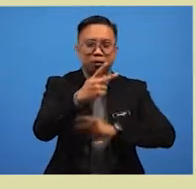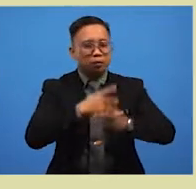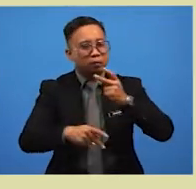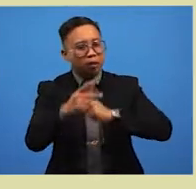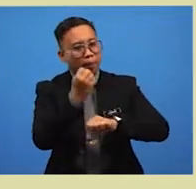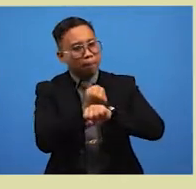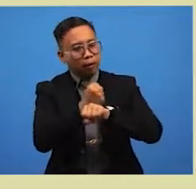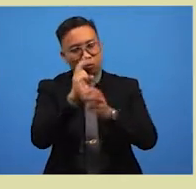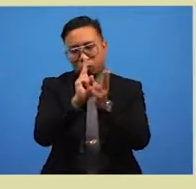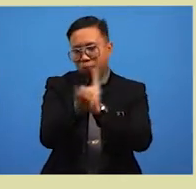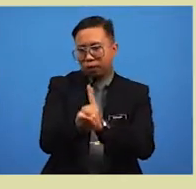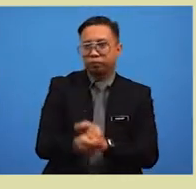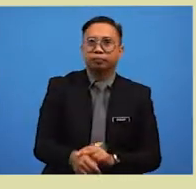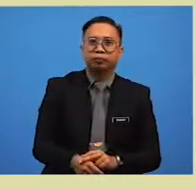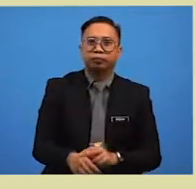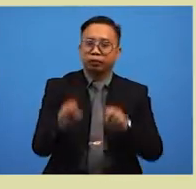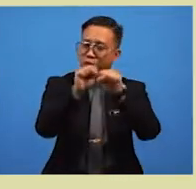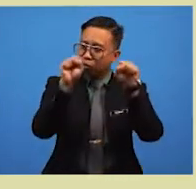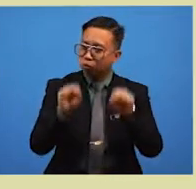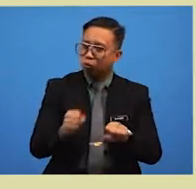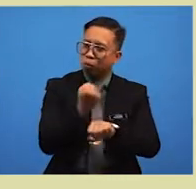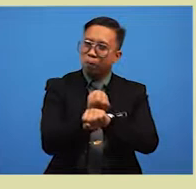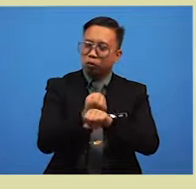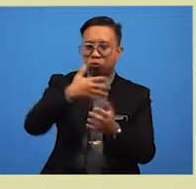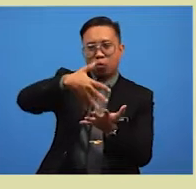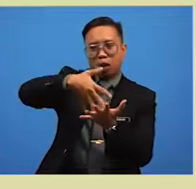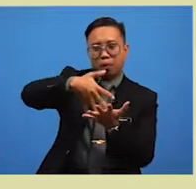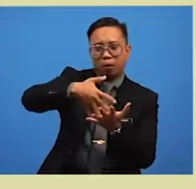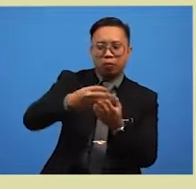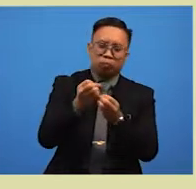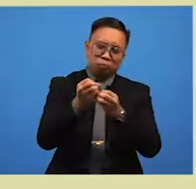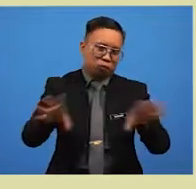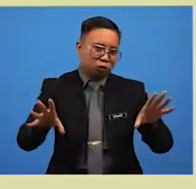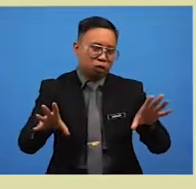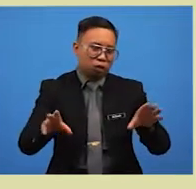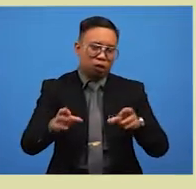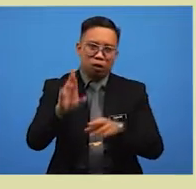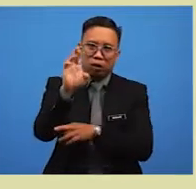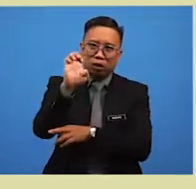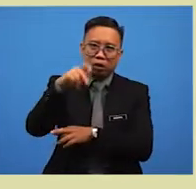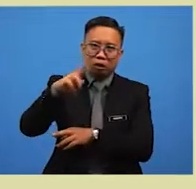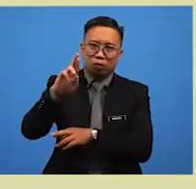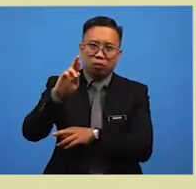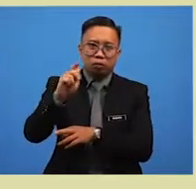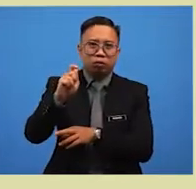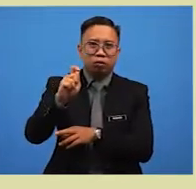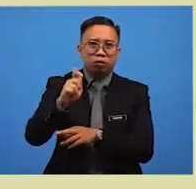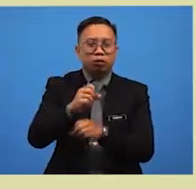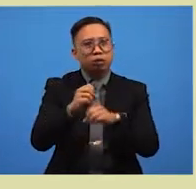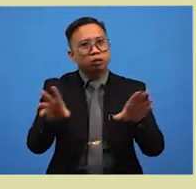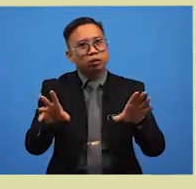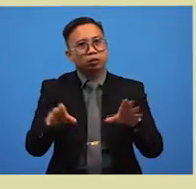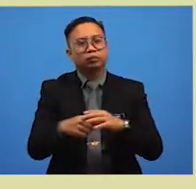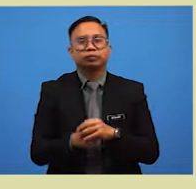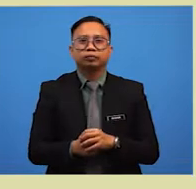batuan berubah. Struktur batuan menjadi lemah, pecah, mereput dan terurai kepada